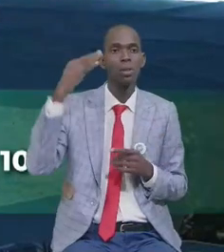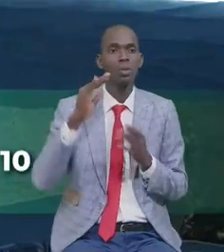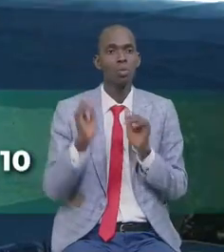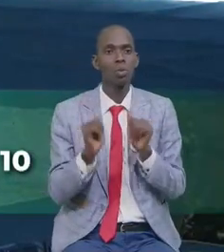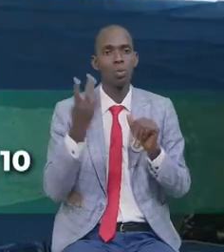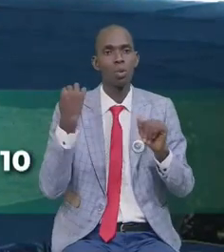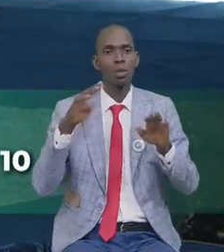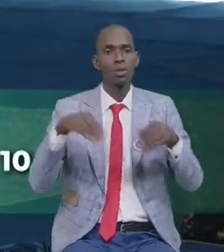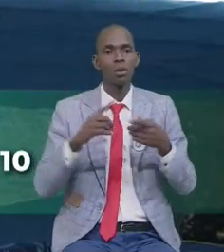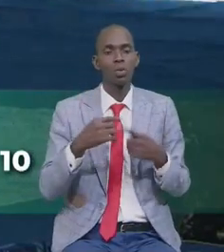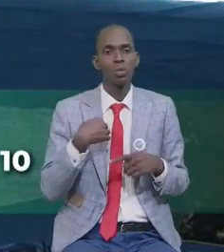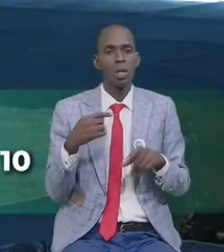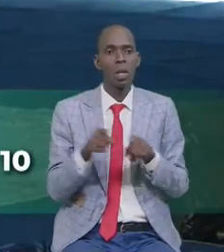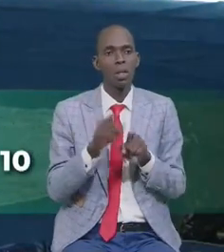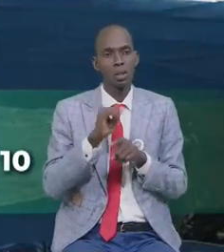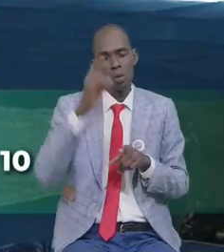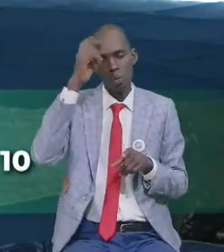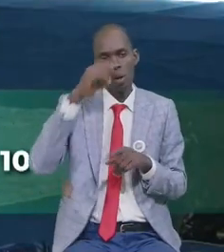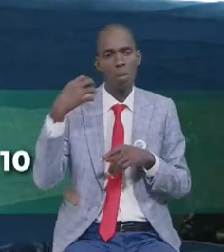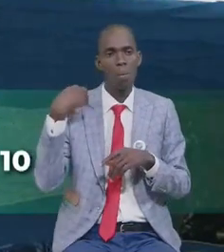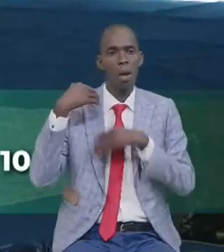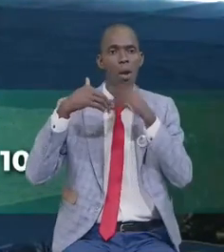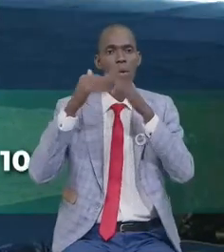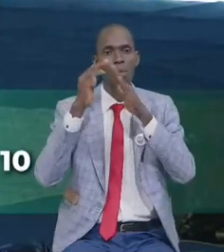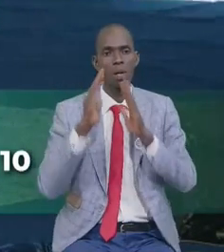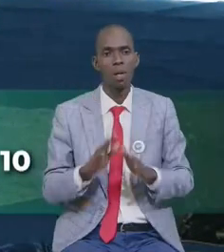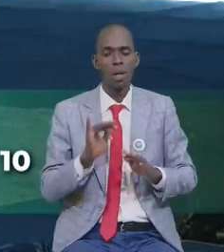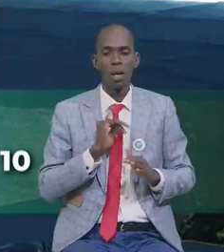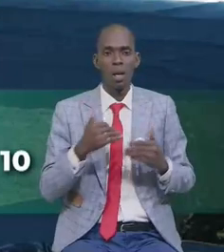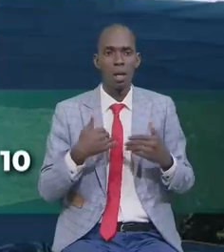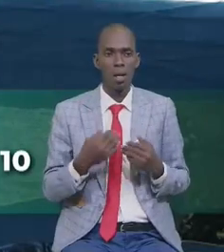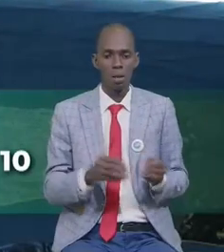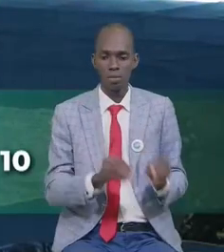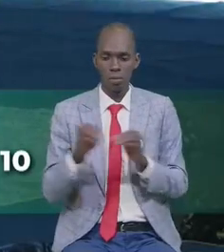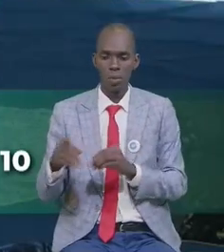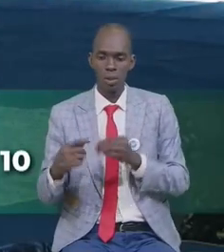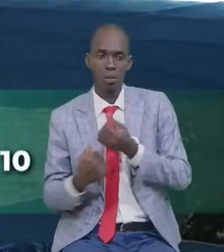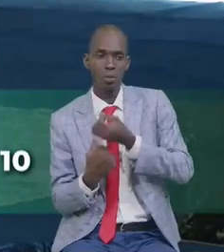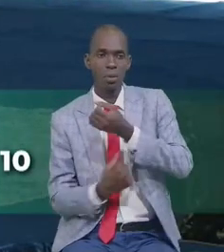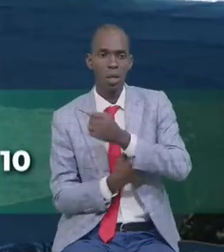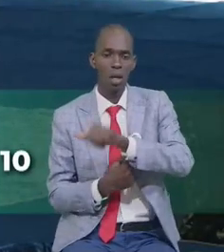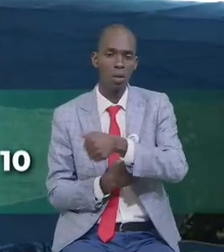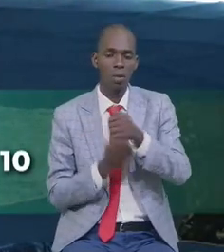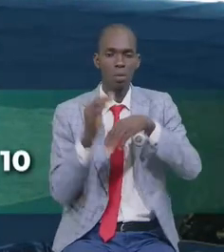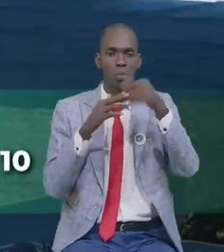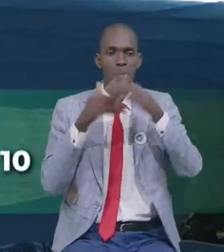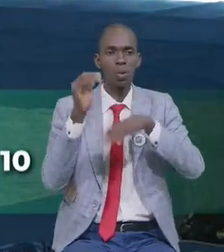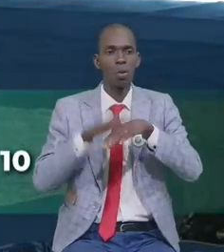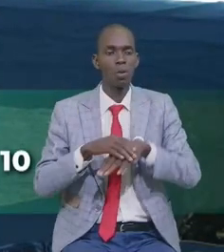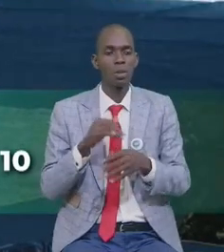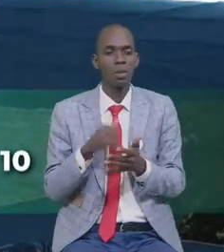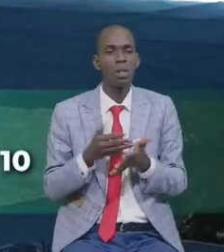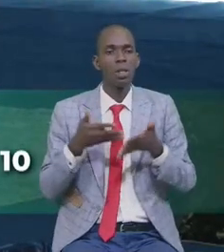sage architecte, j'ai posé le fondement et un autre bâti dessus. Mais que chacun